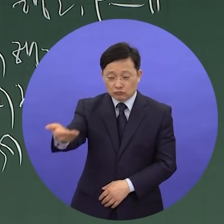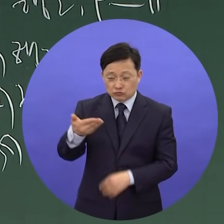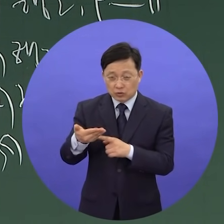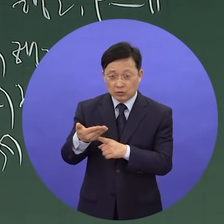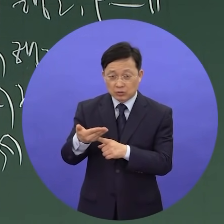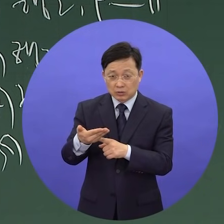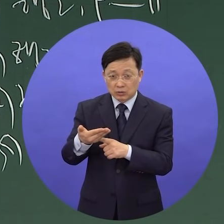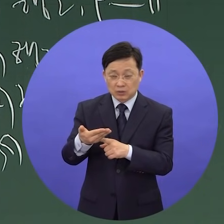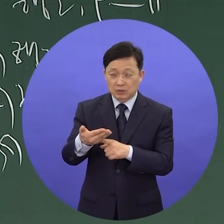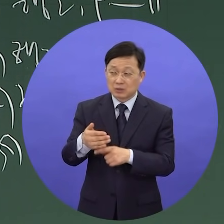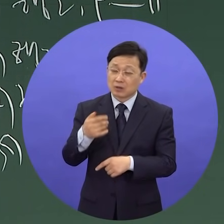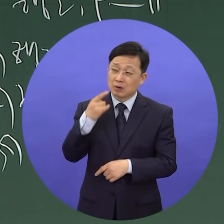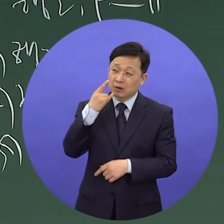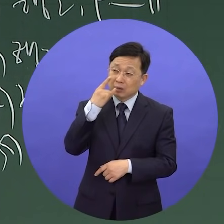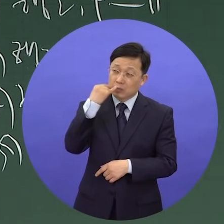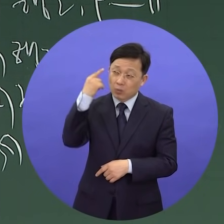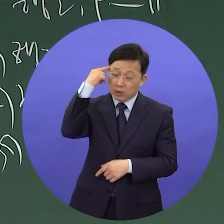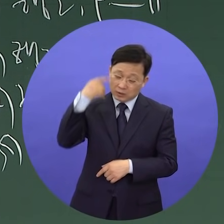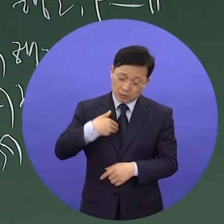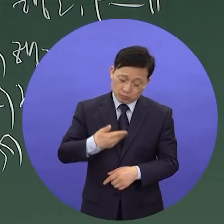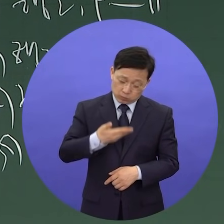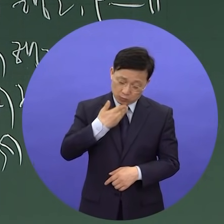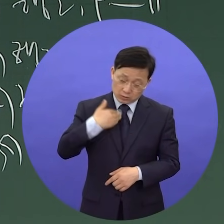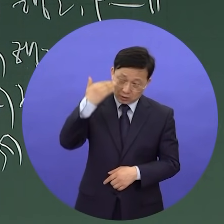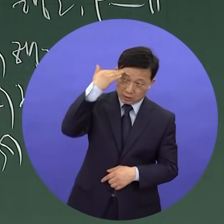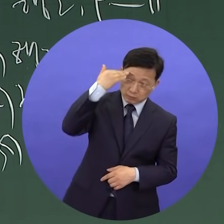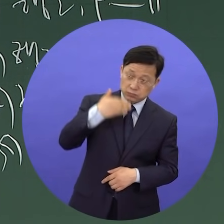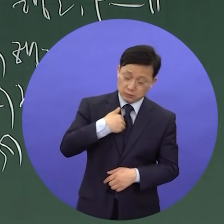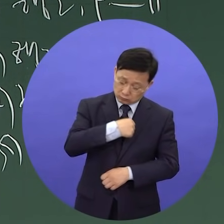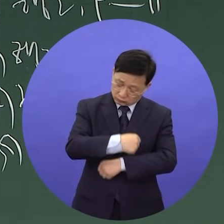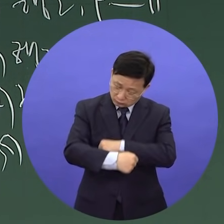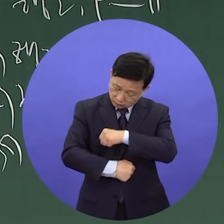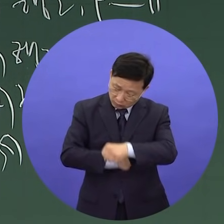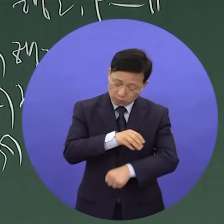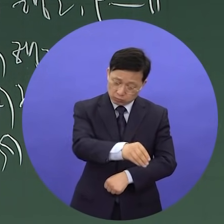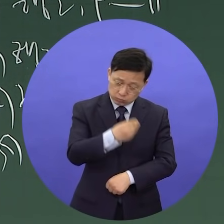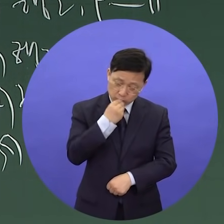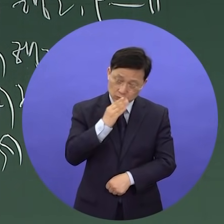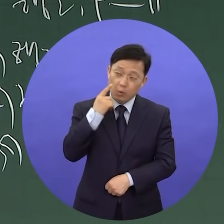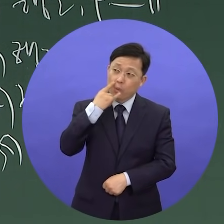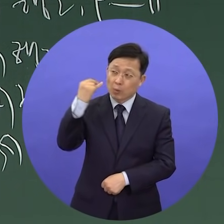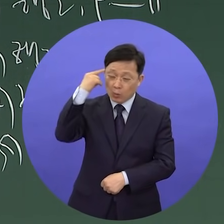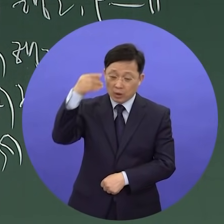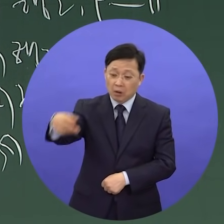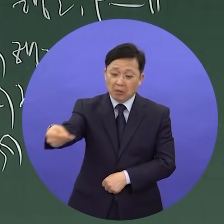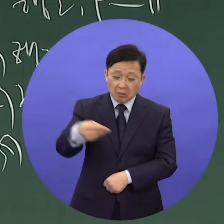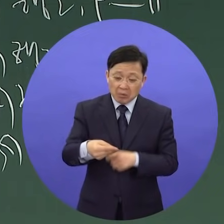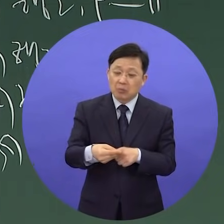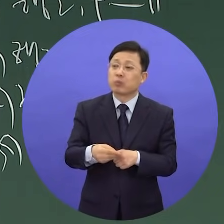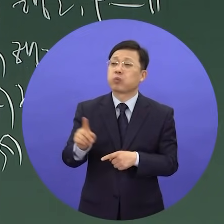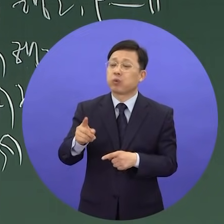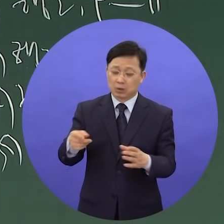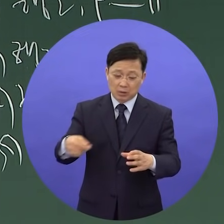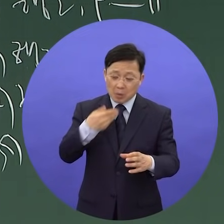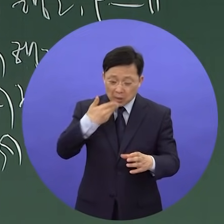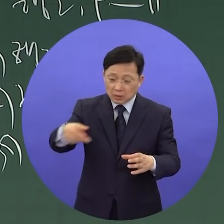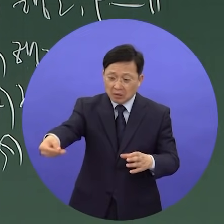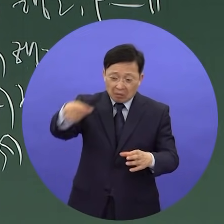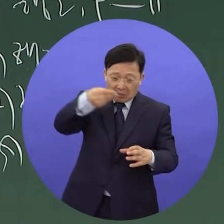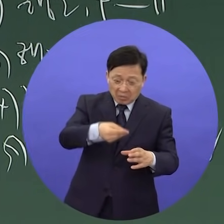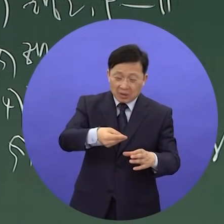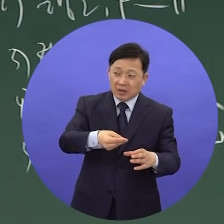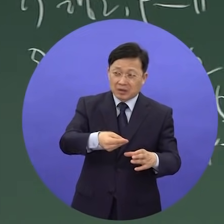밥 먹는 게 간섭하냐 이거죠. And then why, because what I was saying was, why are you meddling in what I'm eating? 성격이 그렇거든요. And that's my character.